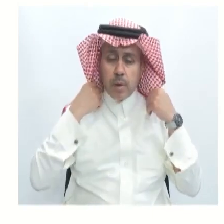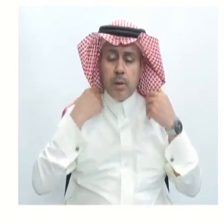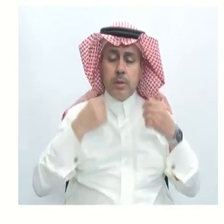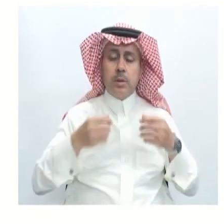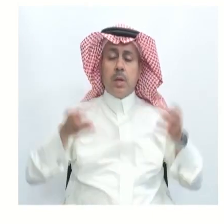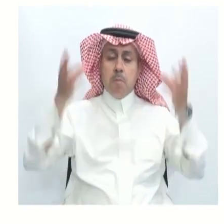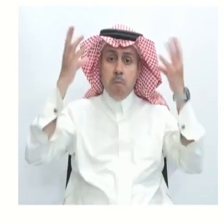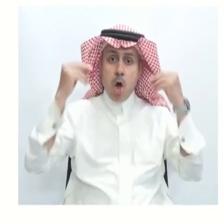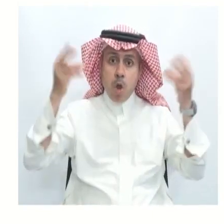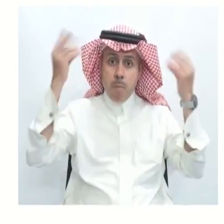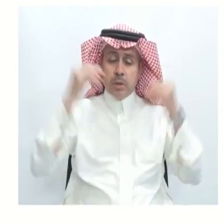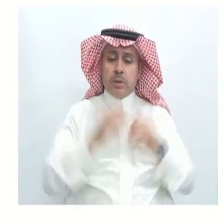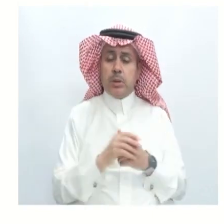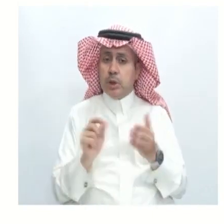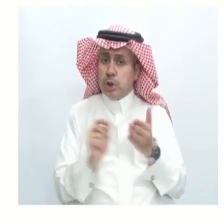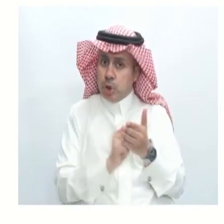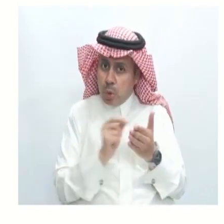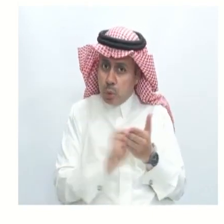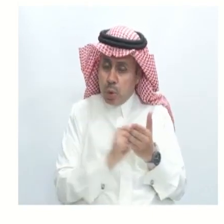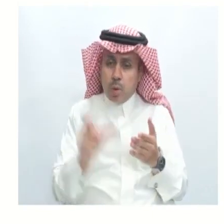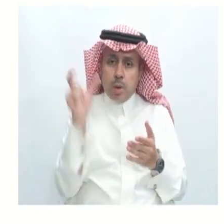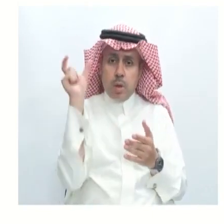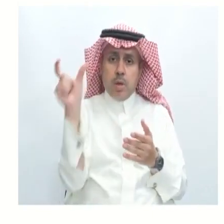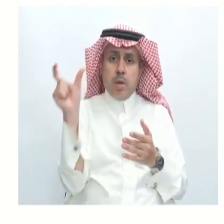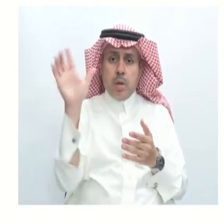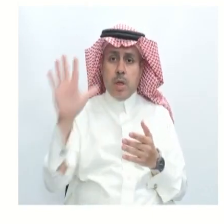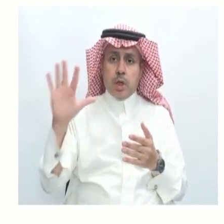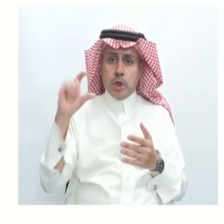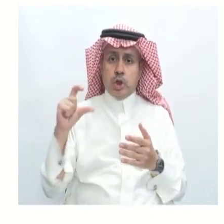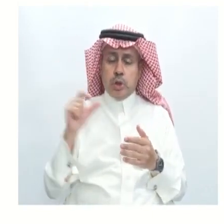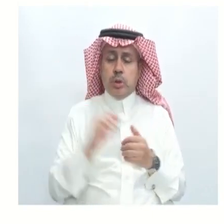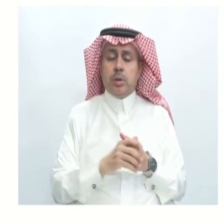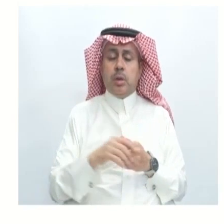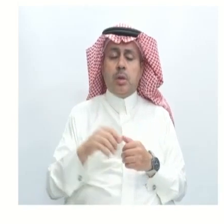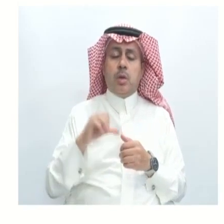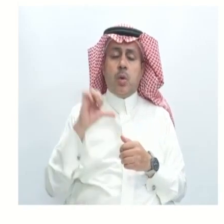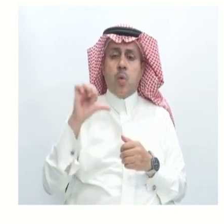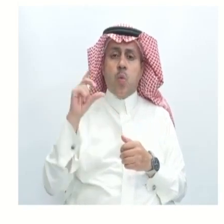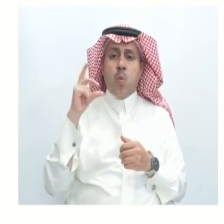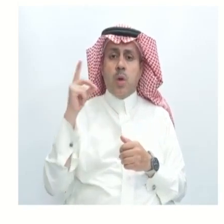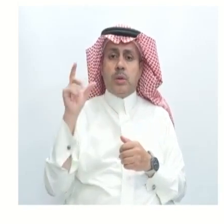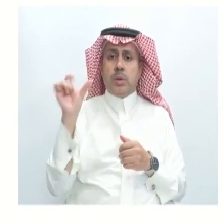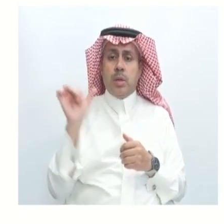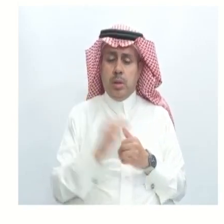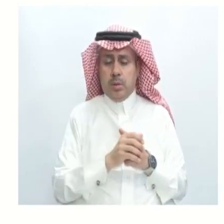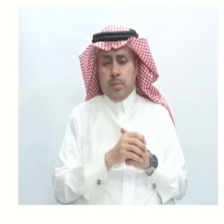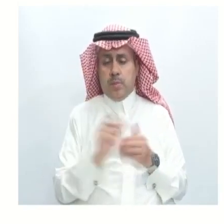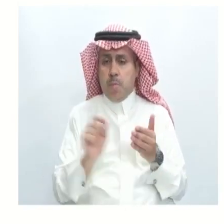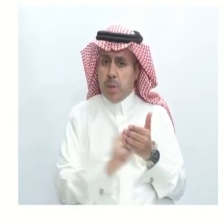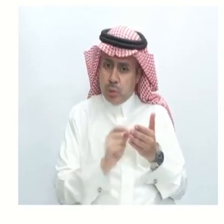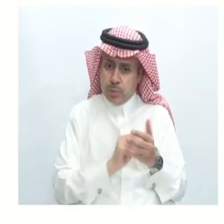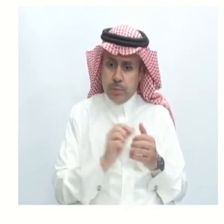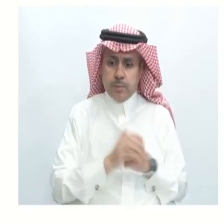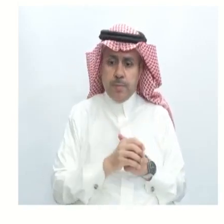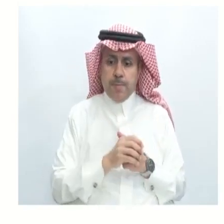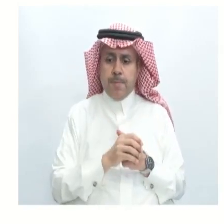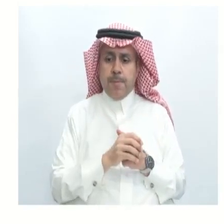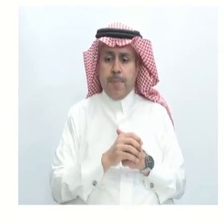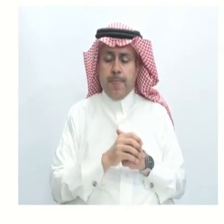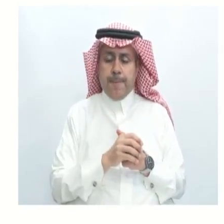دون النشيد الوطني الخاص بالمملكه السعوديه في هذا النشاط الاسرائيلي تستطيع الاجابه على هذا